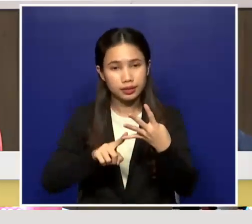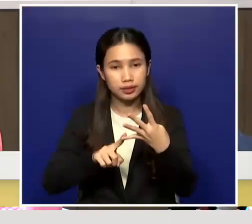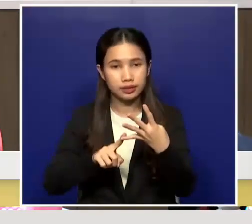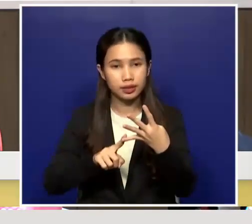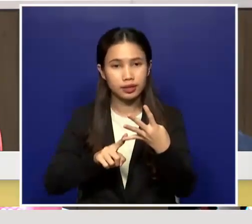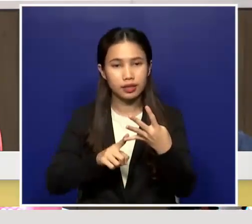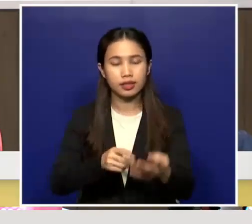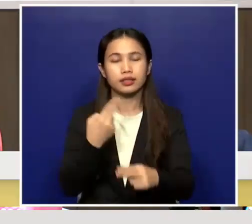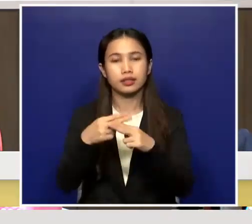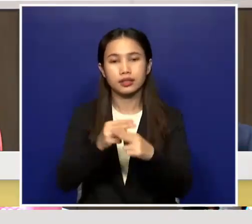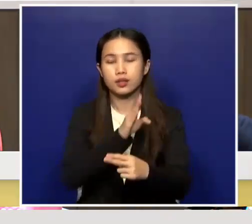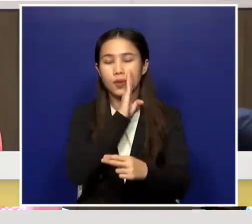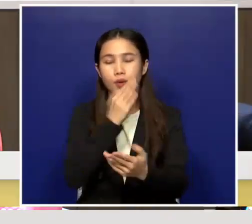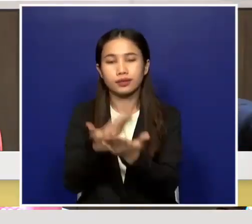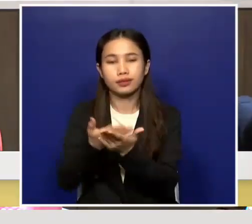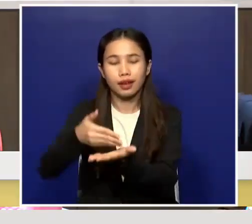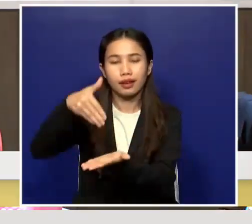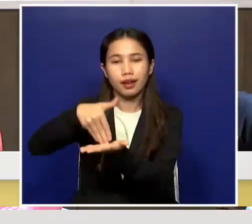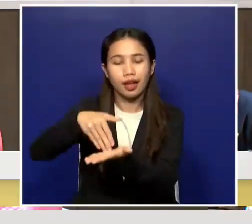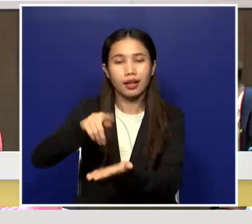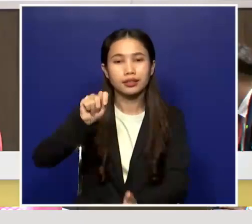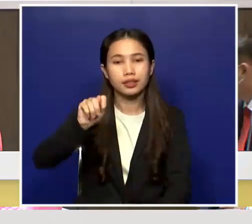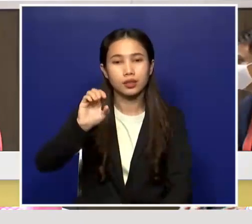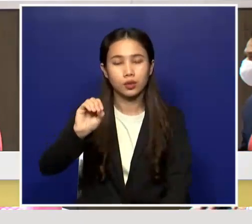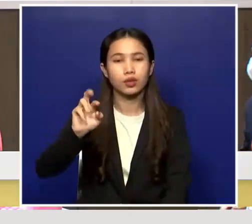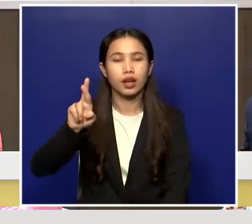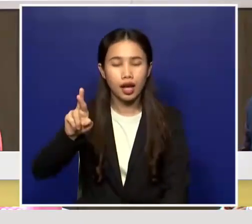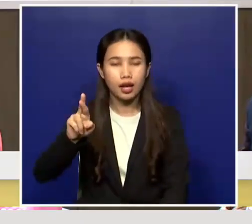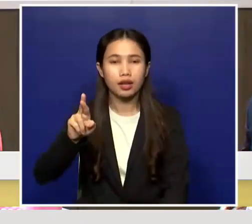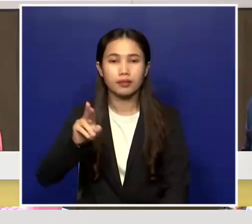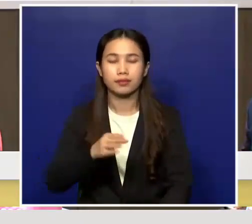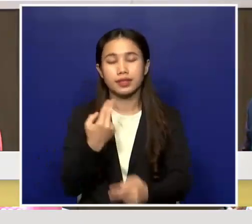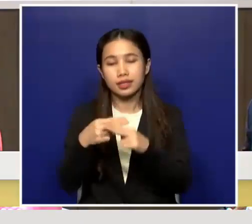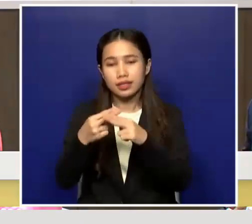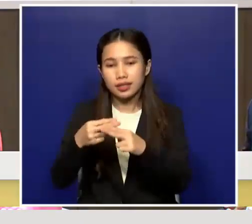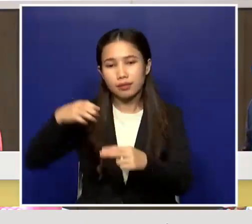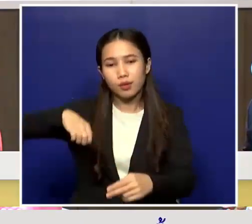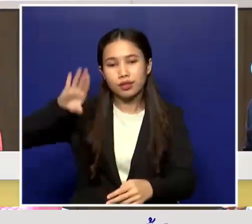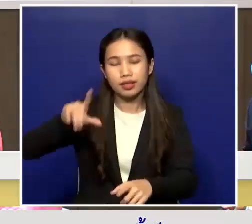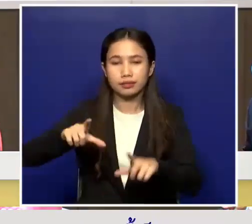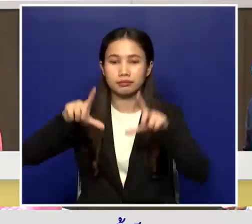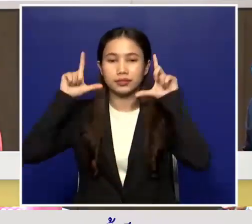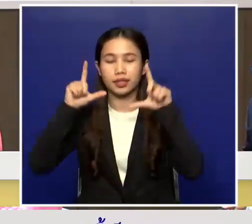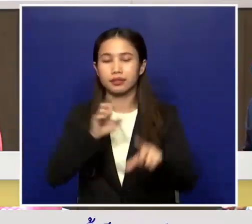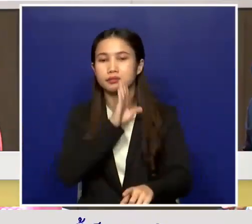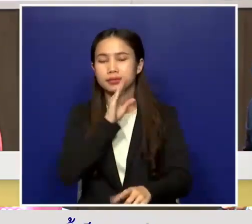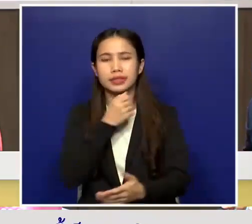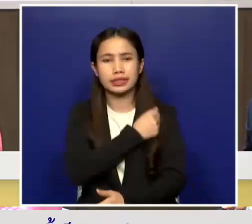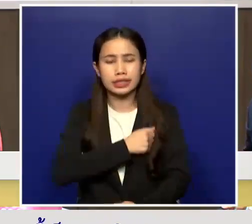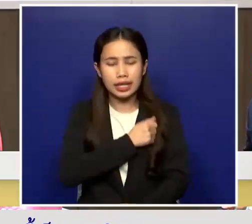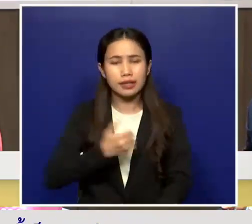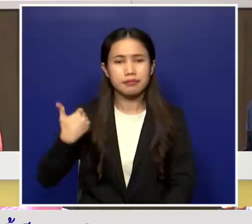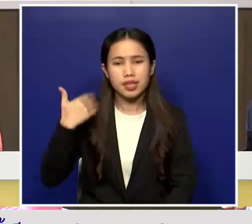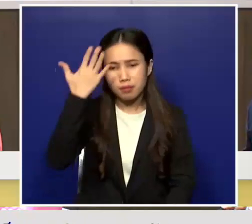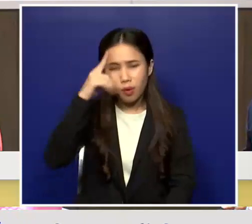อ้างตั้งราคากลาง TOR ไปแอบอ้างบริษัทยักษ์ใหญ่เขาเสียใจมากเลยแต่เขาทำอะไรไม่ได้เพราะไอ้นี่เส้น